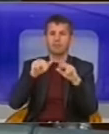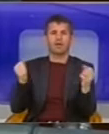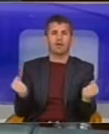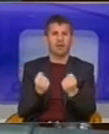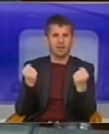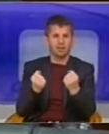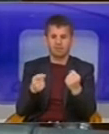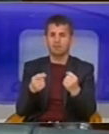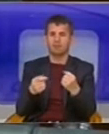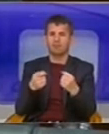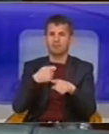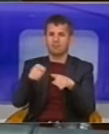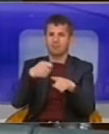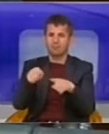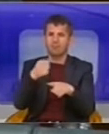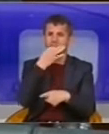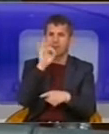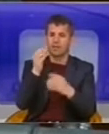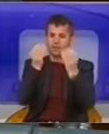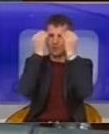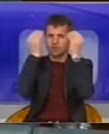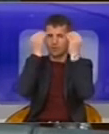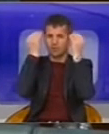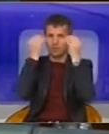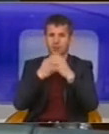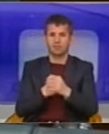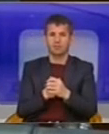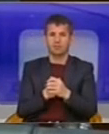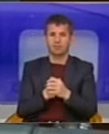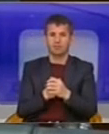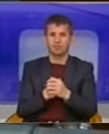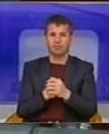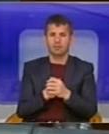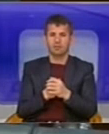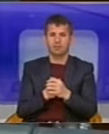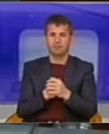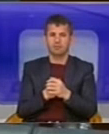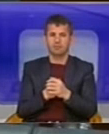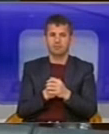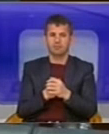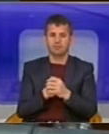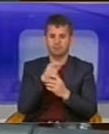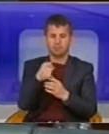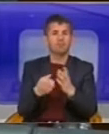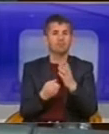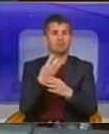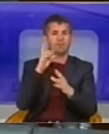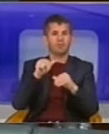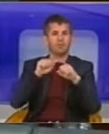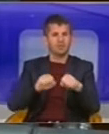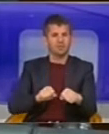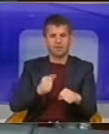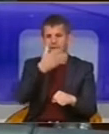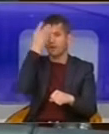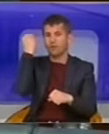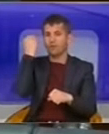për ndërtimin e një sistemi arsimor gjithë përfshirës. Kjo ta kryon për shtypjen se qeveria ka